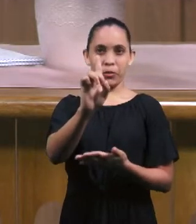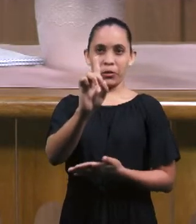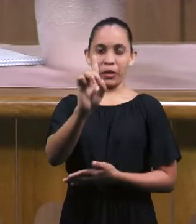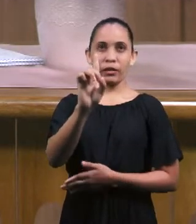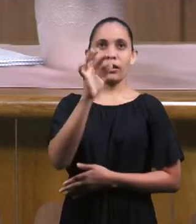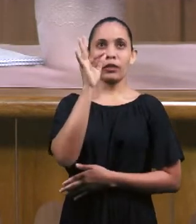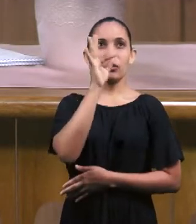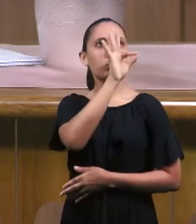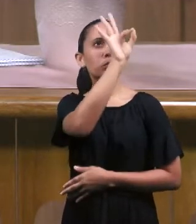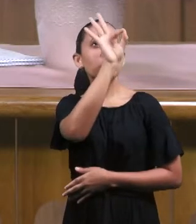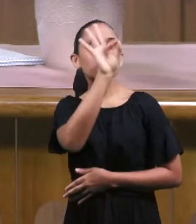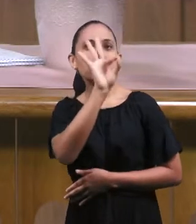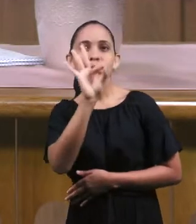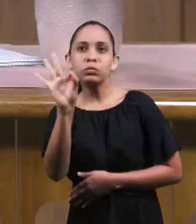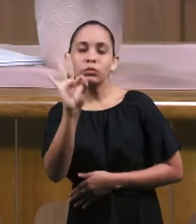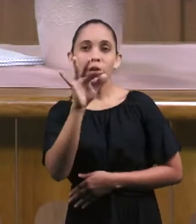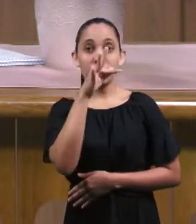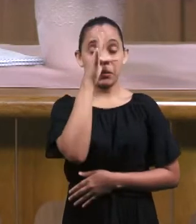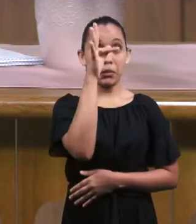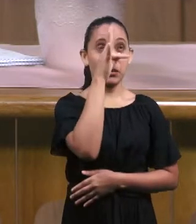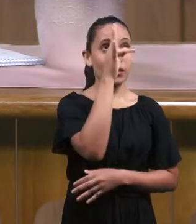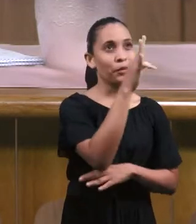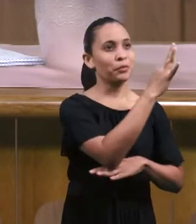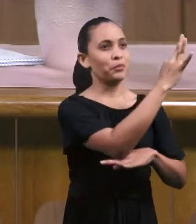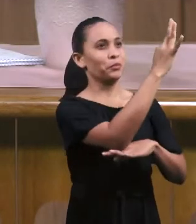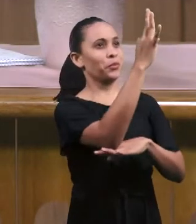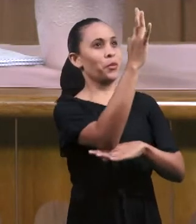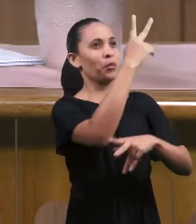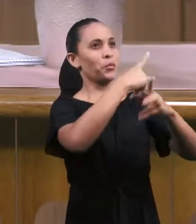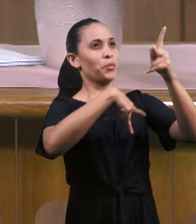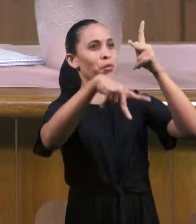fleur, Dieu est dans le vin, dans les